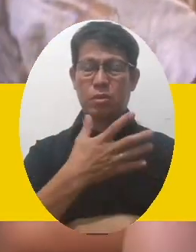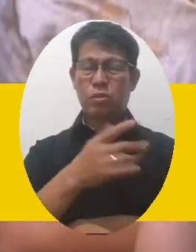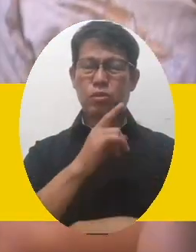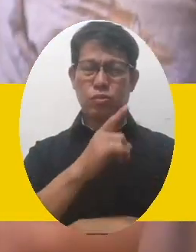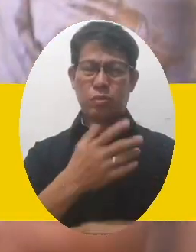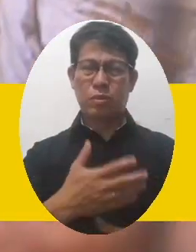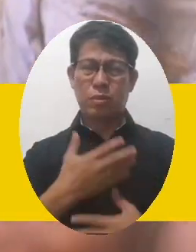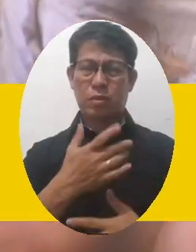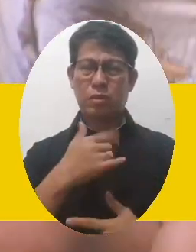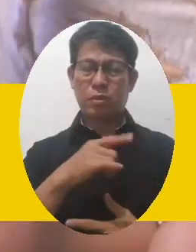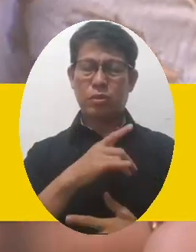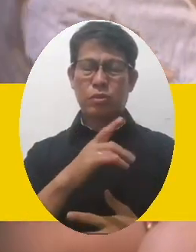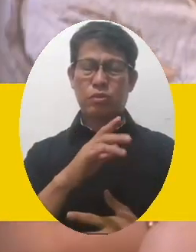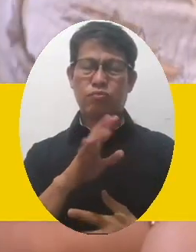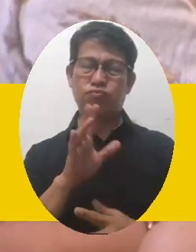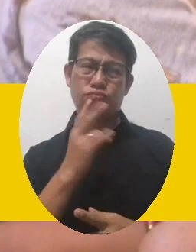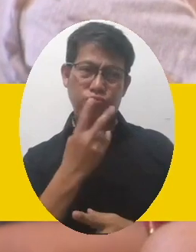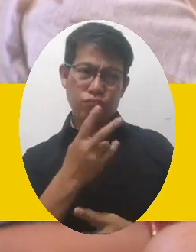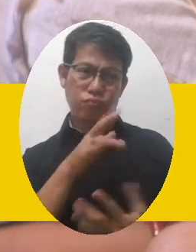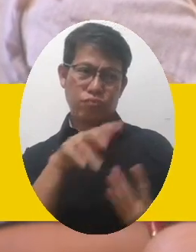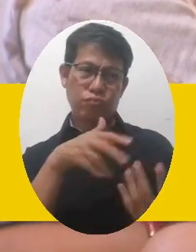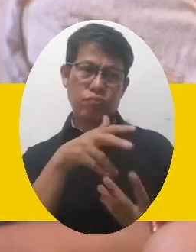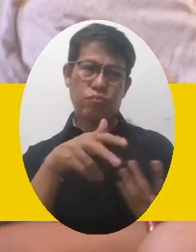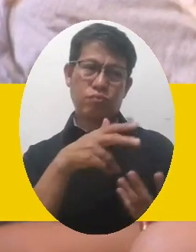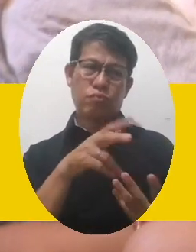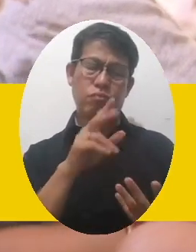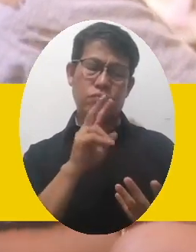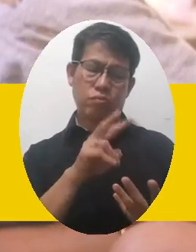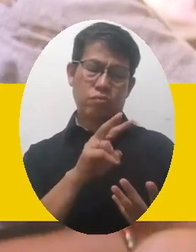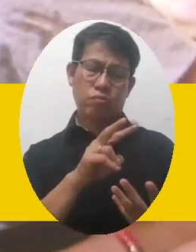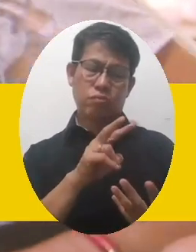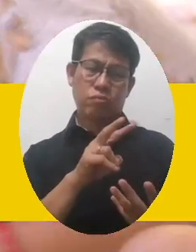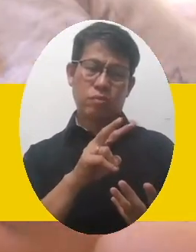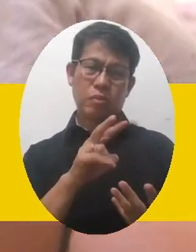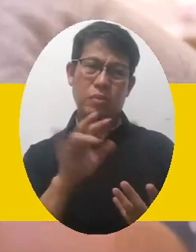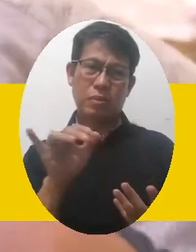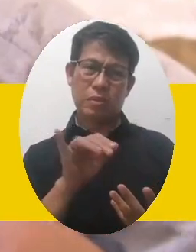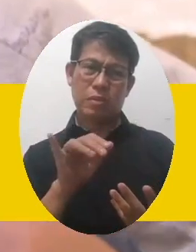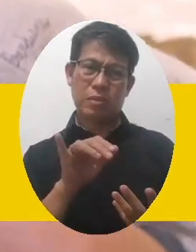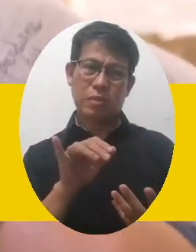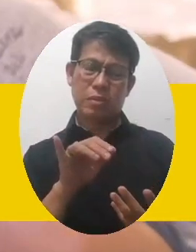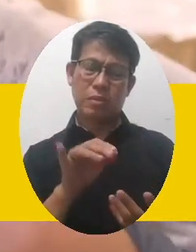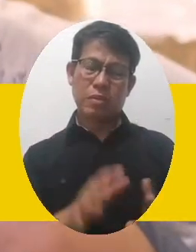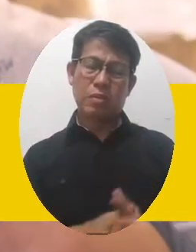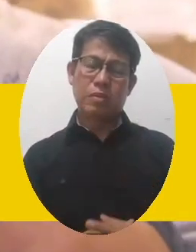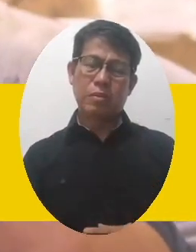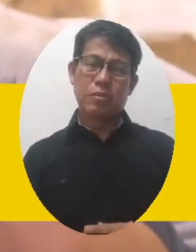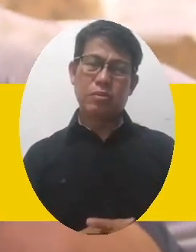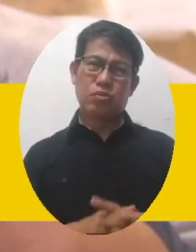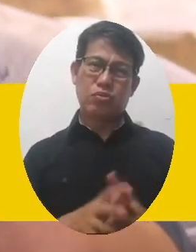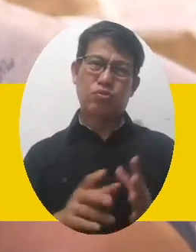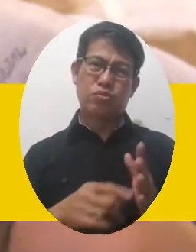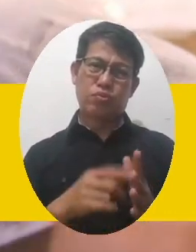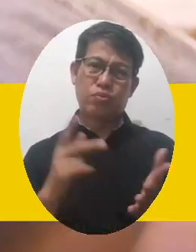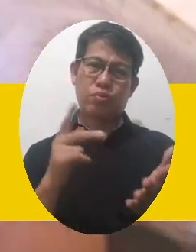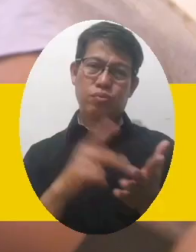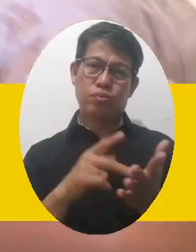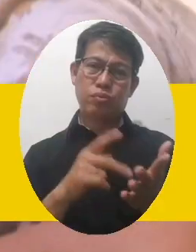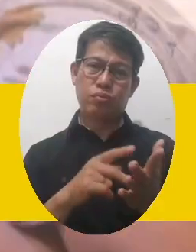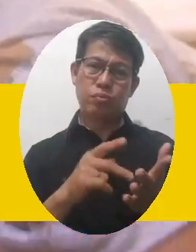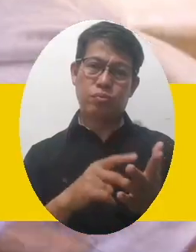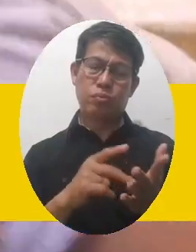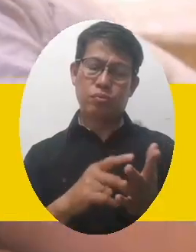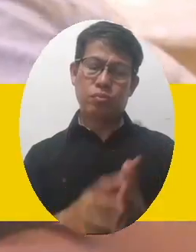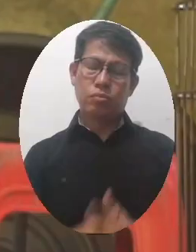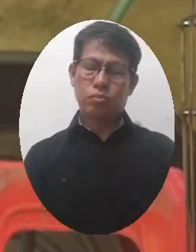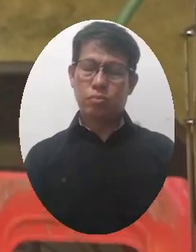is masayahing bata, bibo. Laging, opo, sa bata hindi naman nawawala yung pagiging